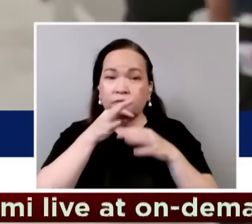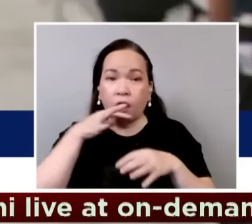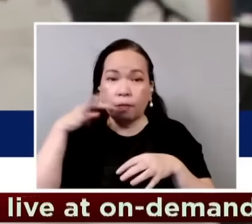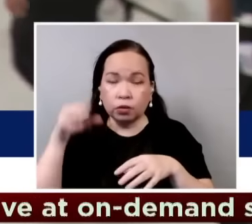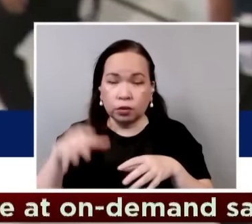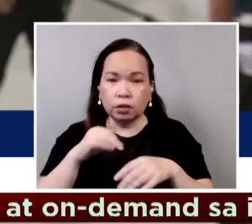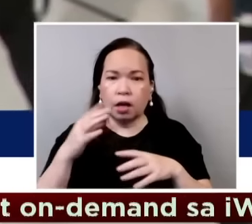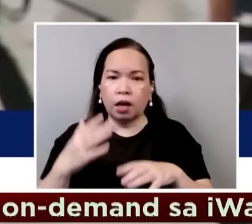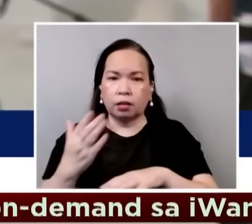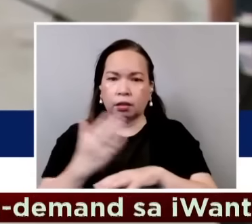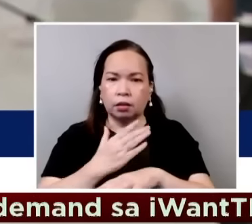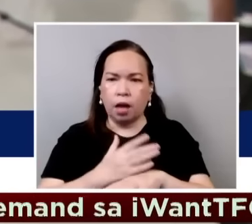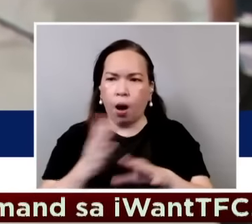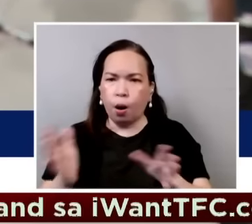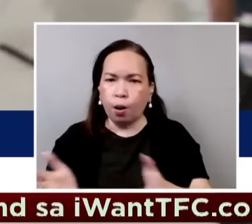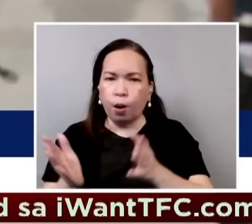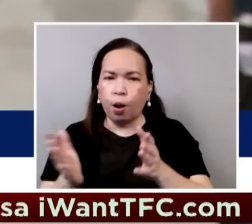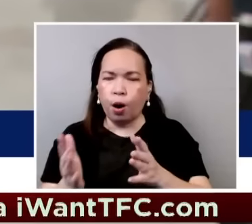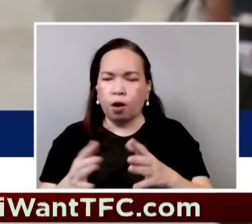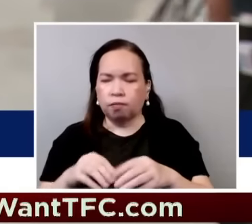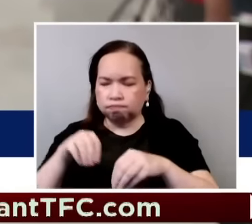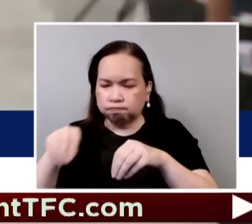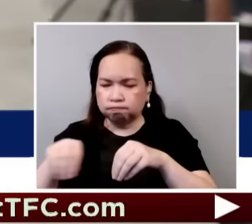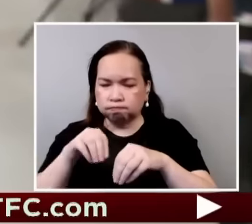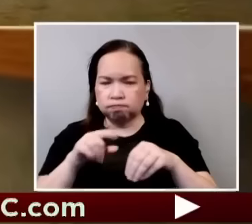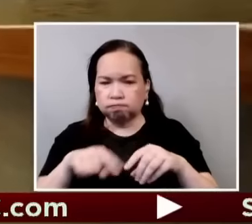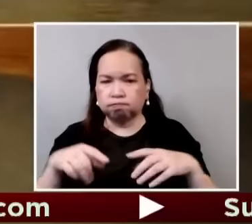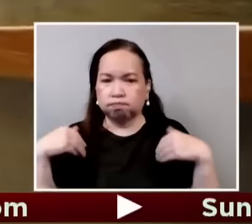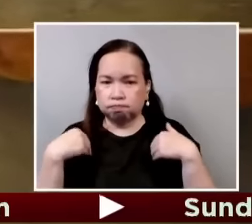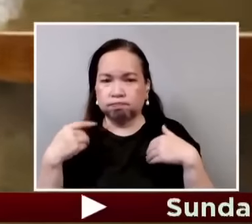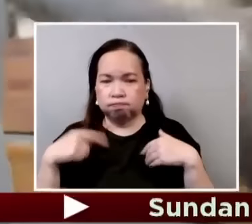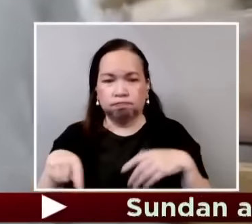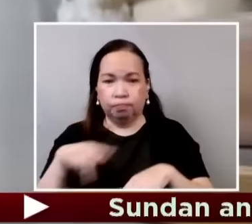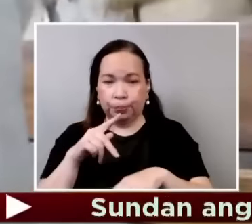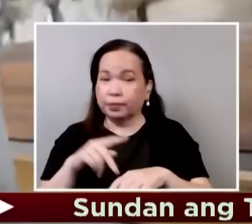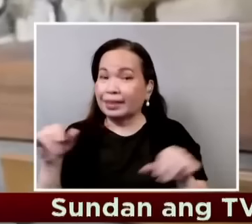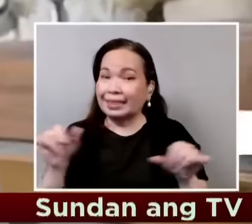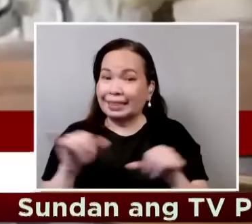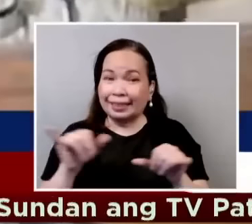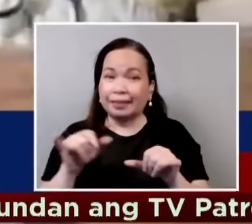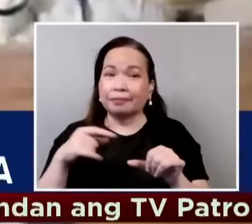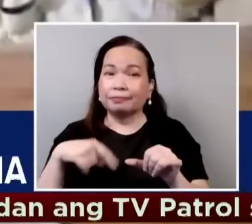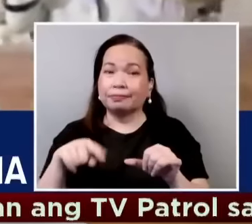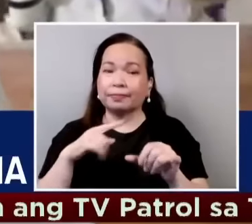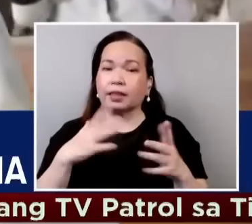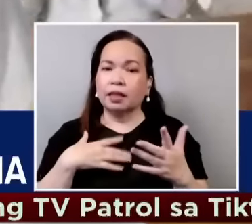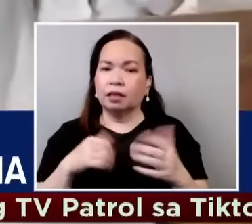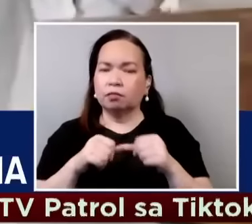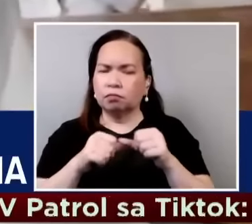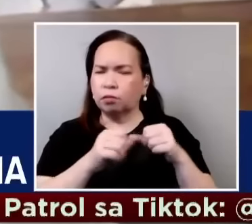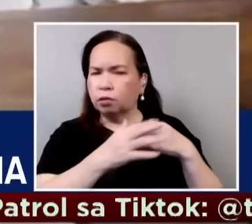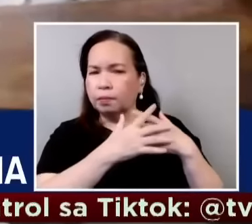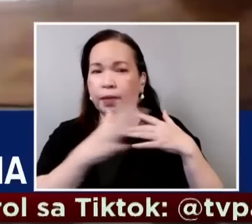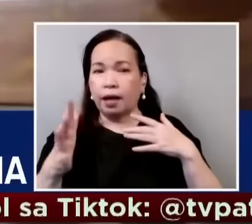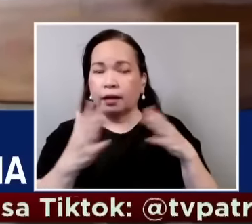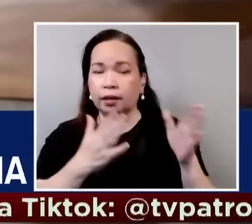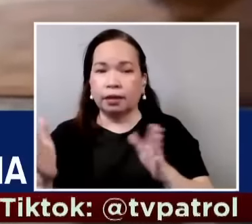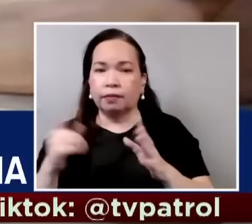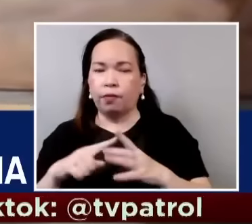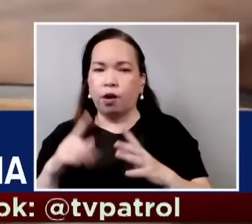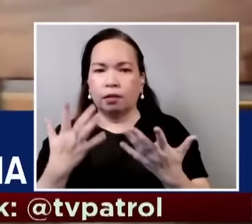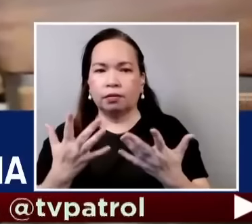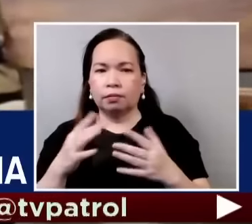ng agrikultura ng bansa. Inilatag din sa kanyang speech yung pangmatagalang plano sa ilalim ng kanyang